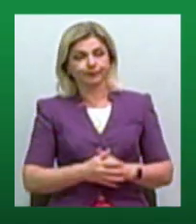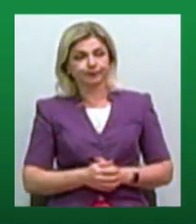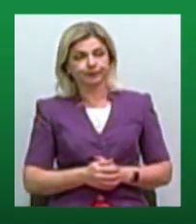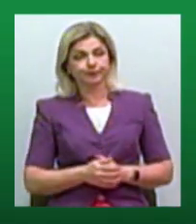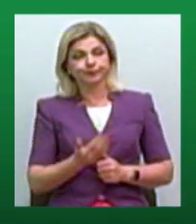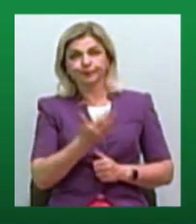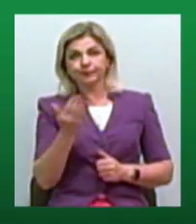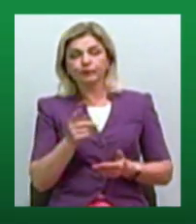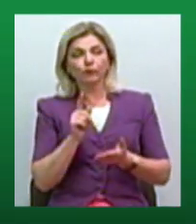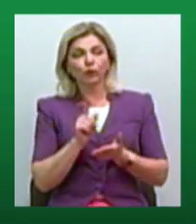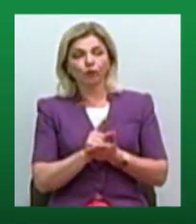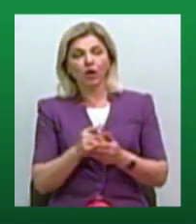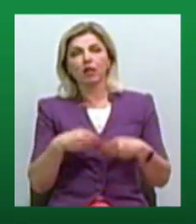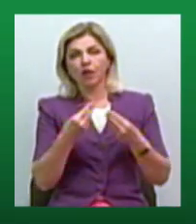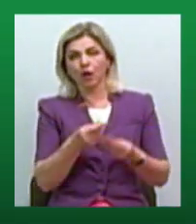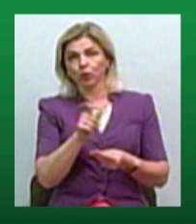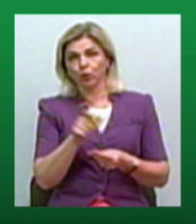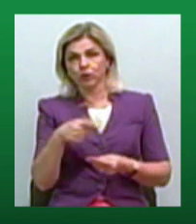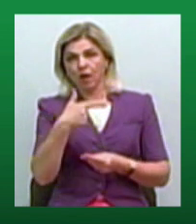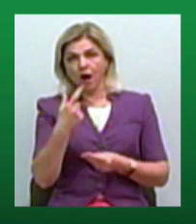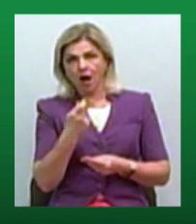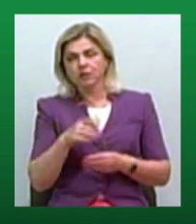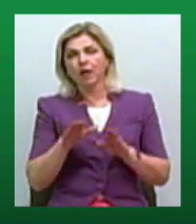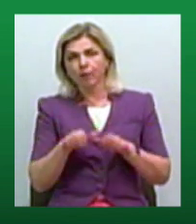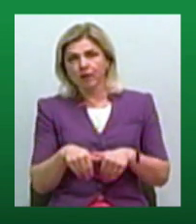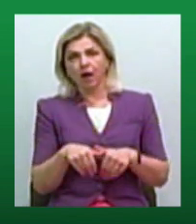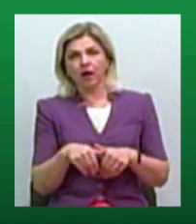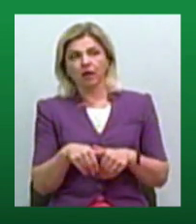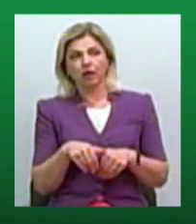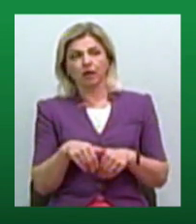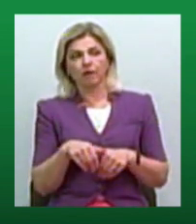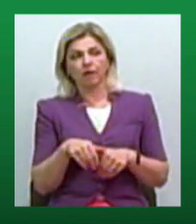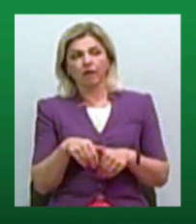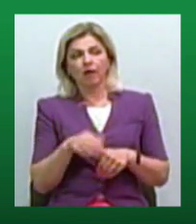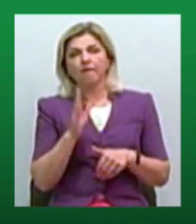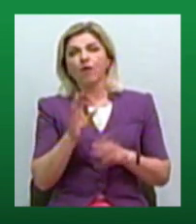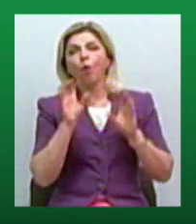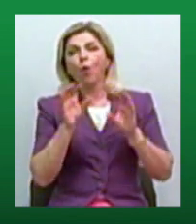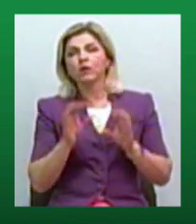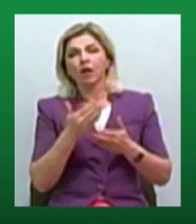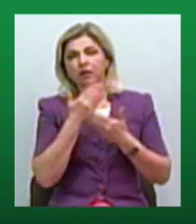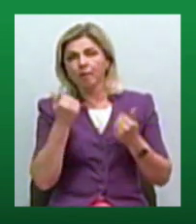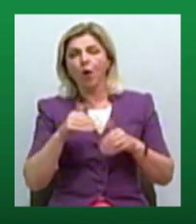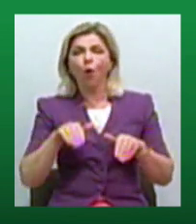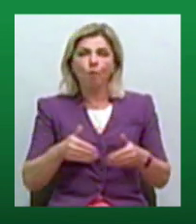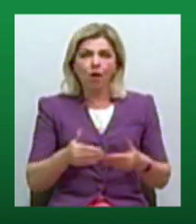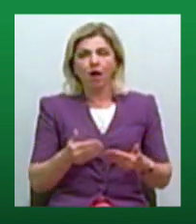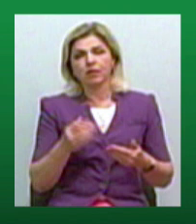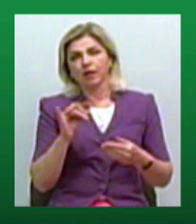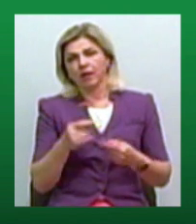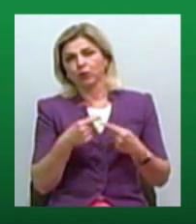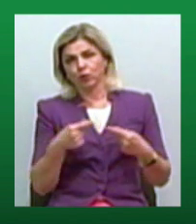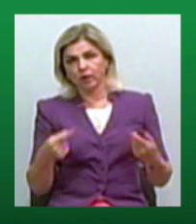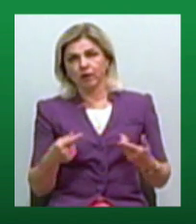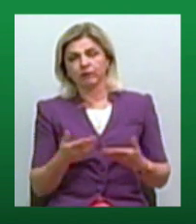подати людям газ. Значить, нехай в кодексі нема такого, що не попали, попали. Є